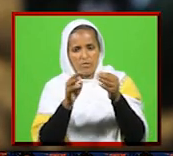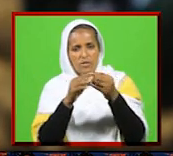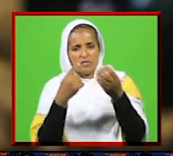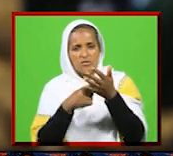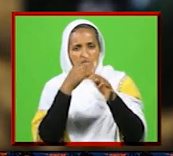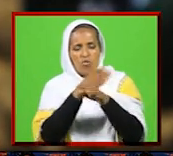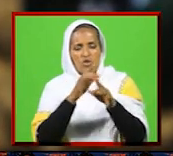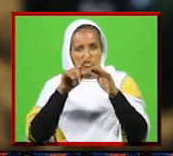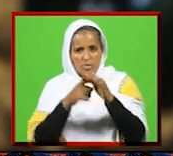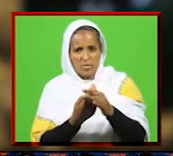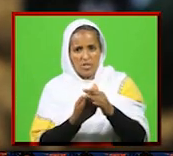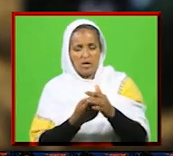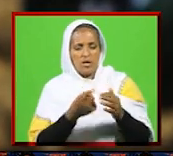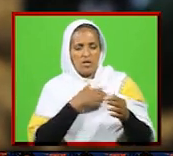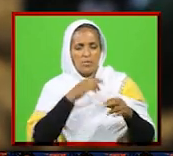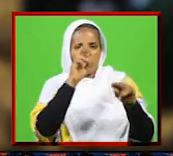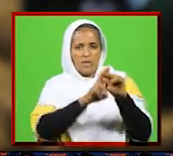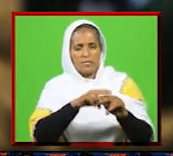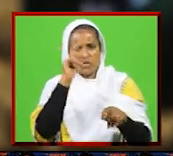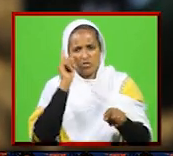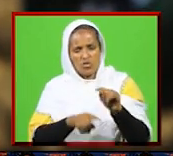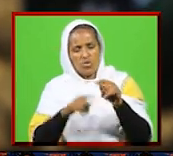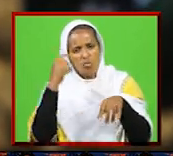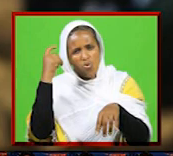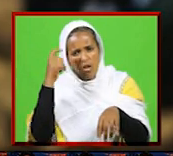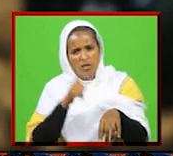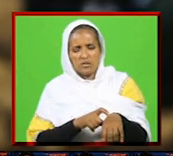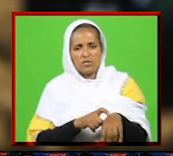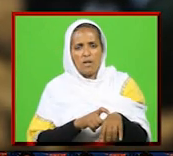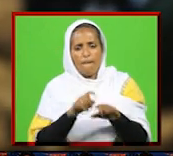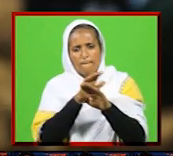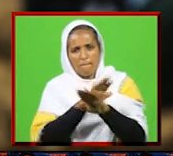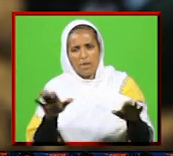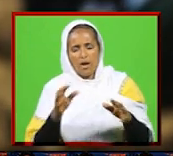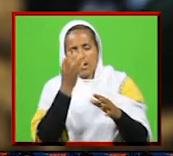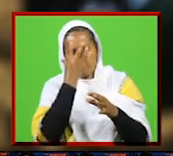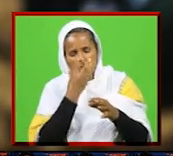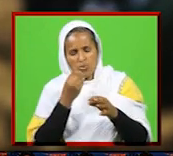ያሳዝናል። እና እዚያም በኋላ ሰበሰቡ። እዚያም በኋላ ጀምሬ መቀመጥ አልችልም።